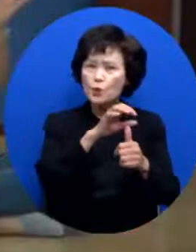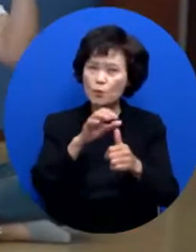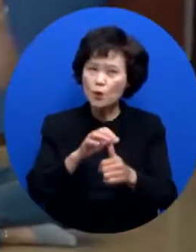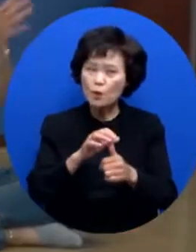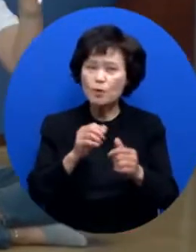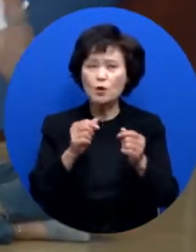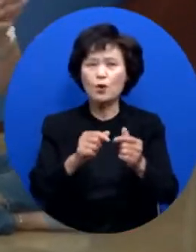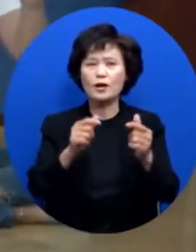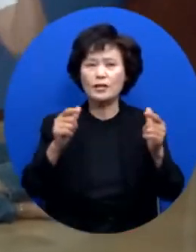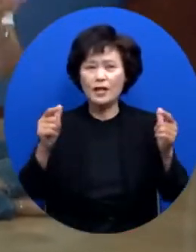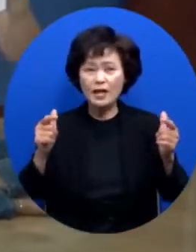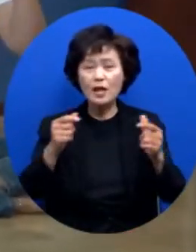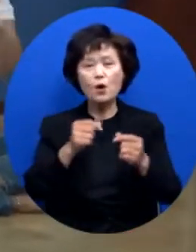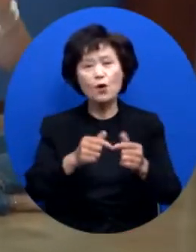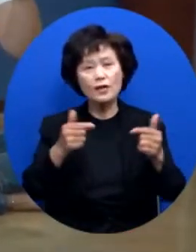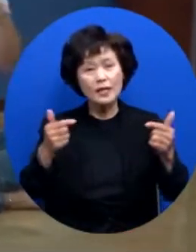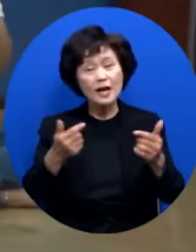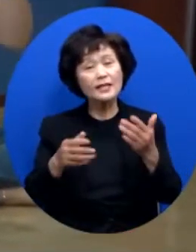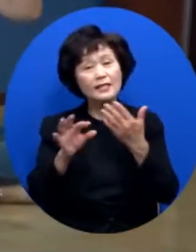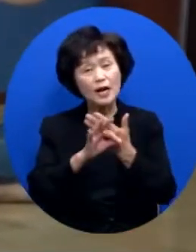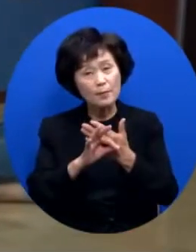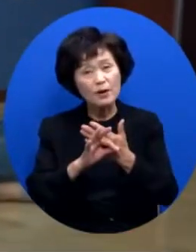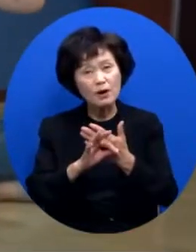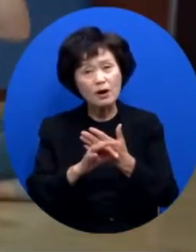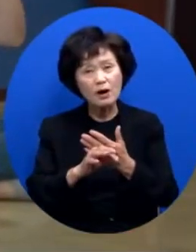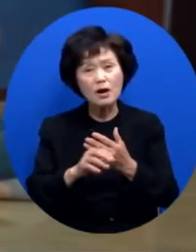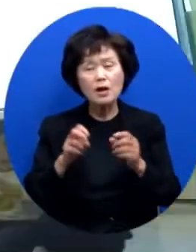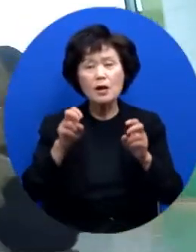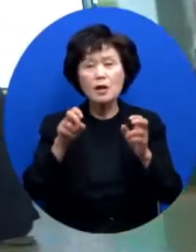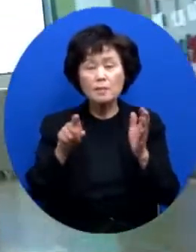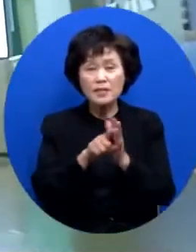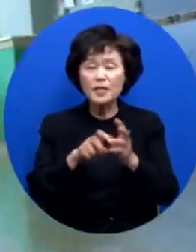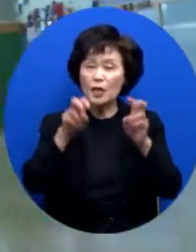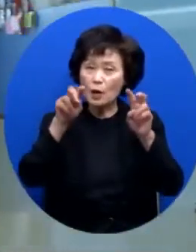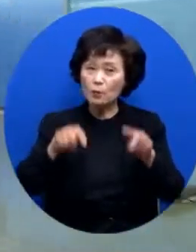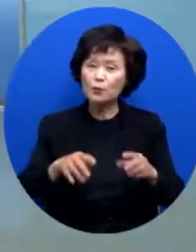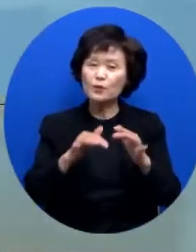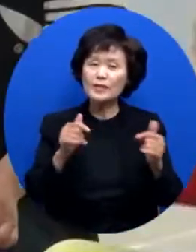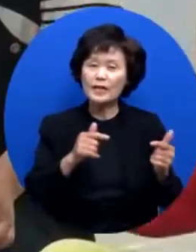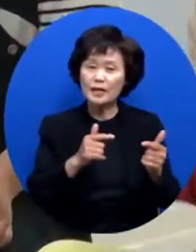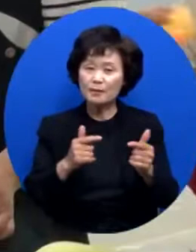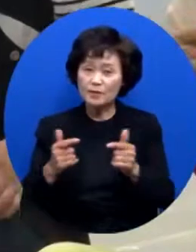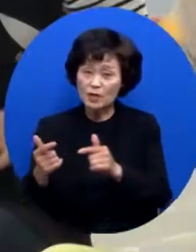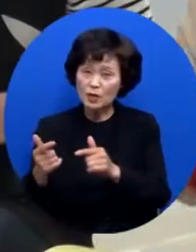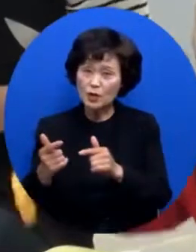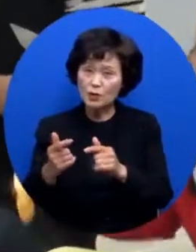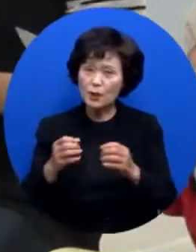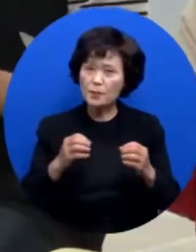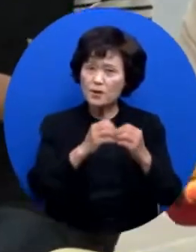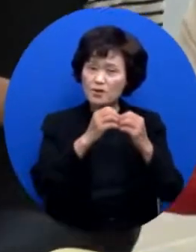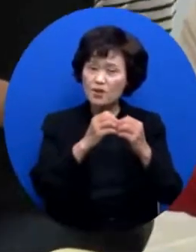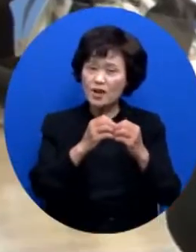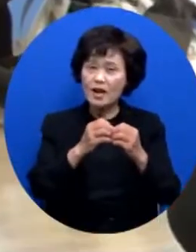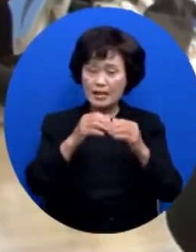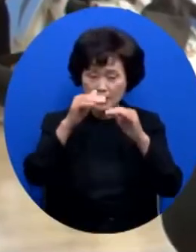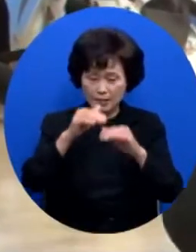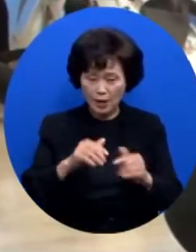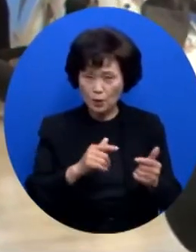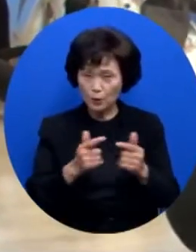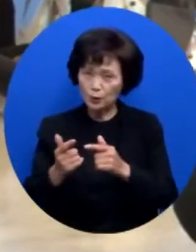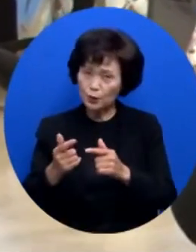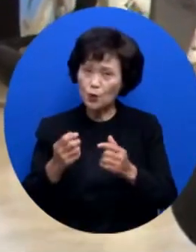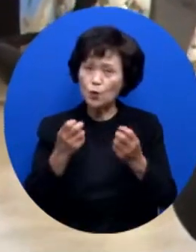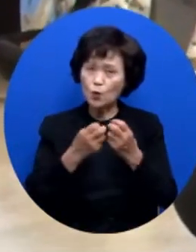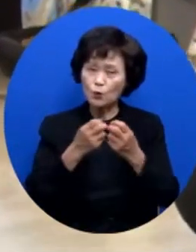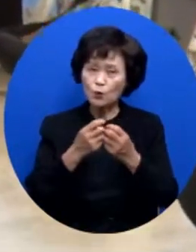한다면 비개신교인의 우려사항과 돌봄사역 목회자의 중점사항이 충돌하는 부분을 어떻게